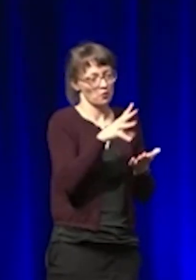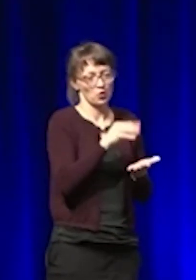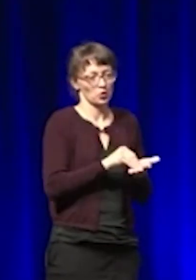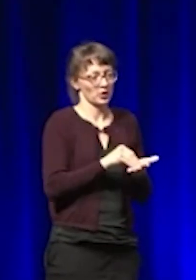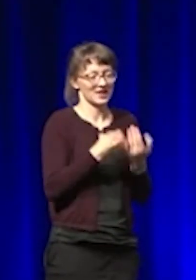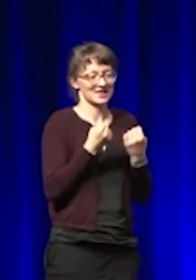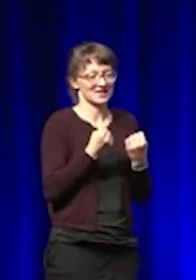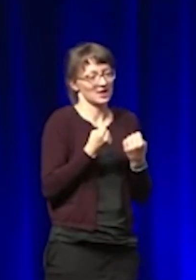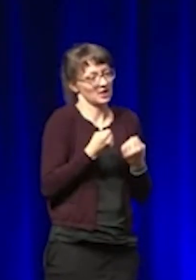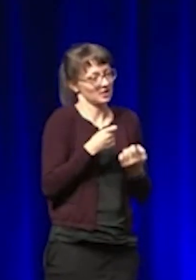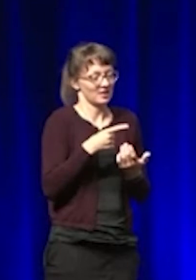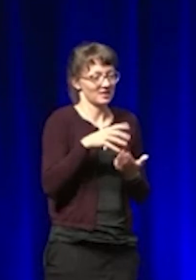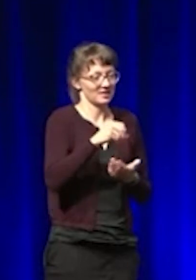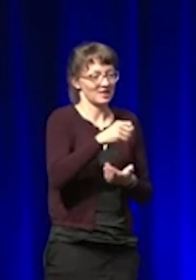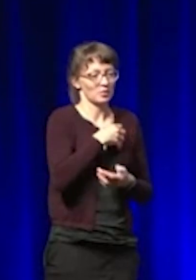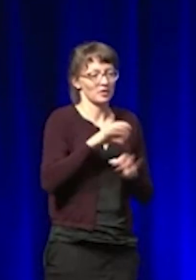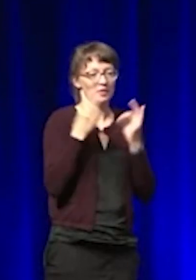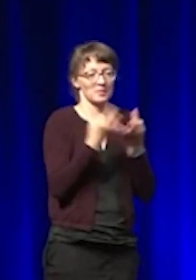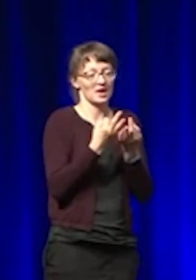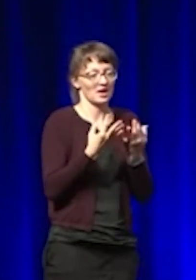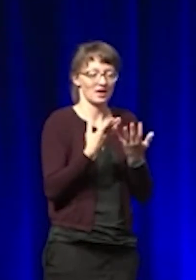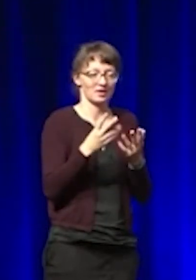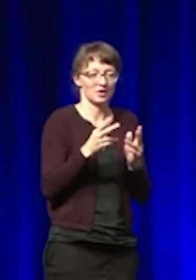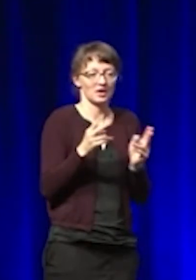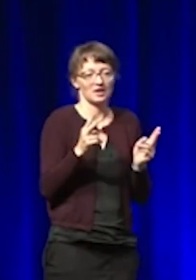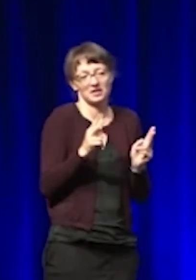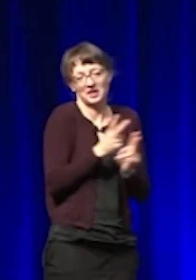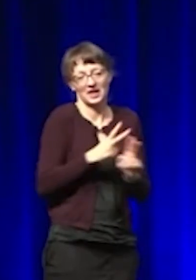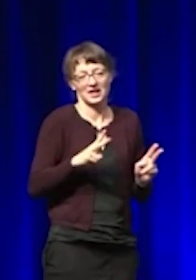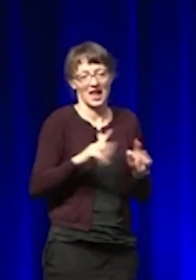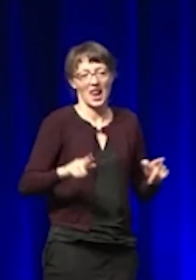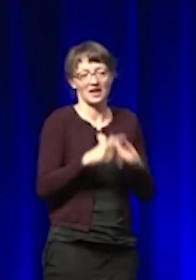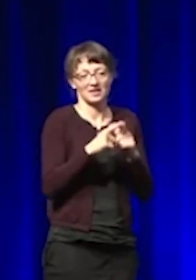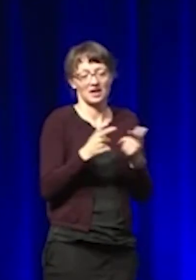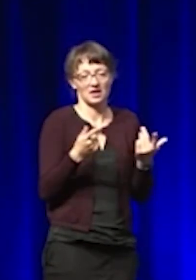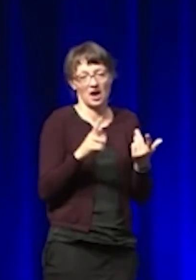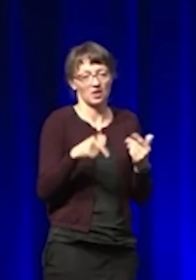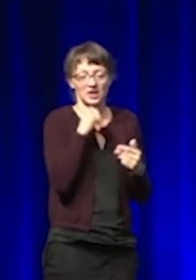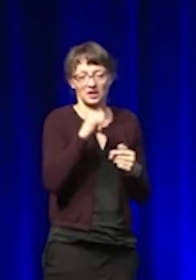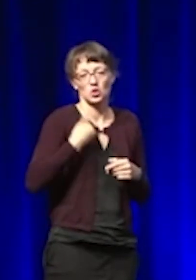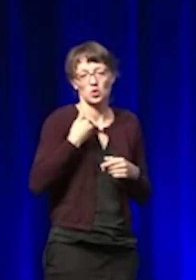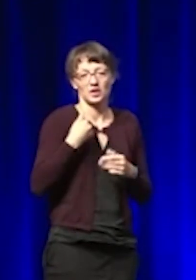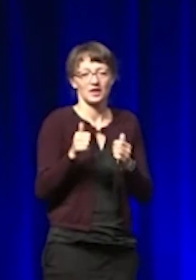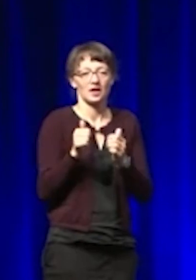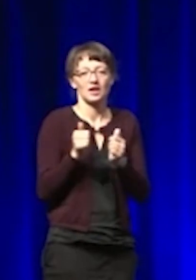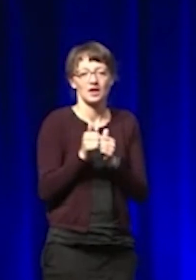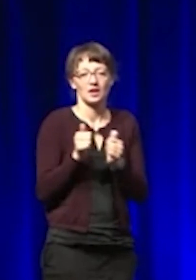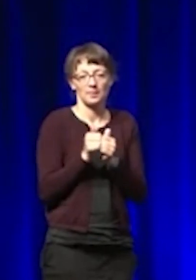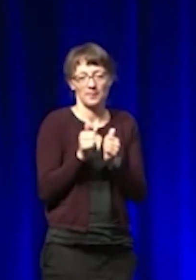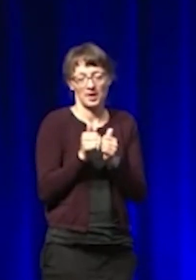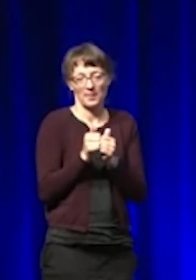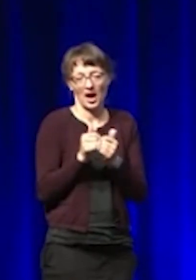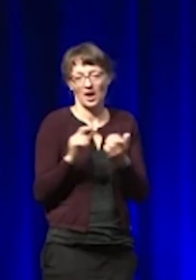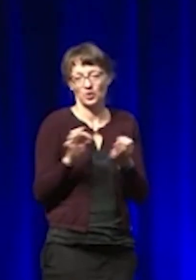sich eine durchschnittliche Salzburger Familie wird leisten können, weder ein junges Ehepaar noch eine Alleinerziehende, sondern das wird um den